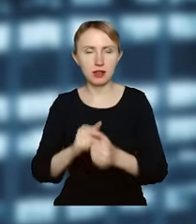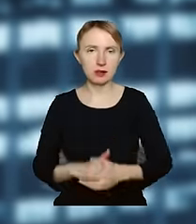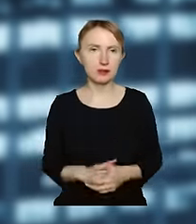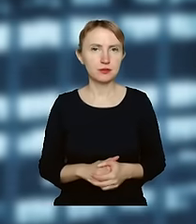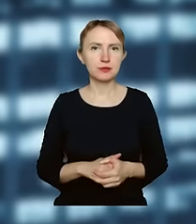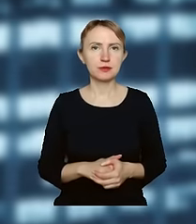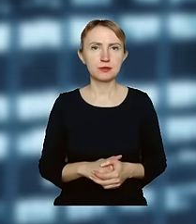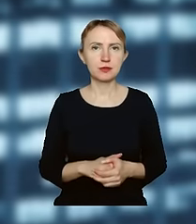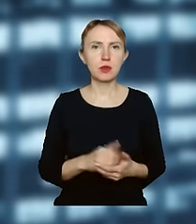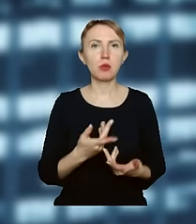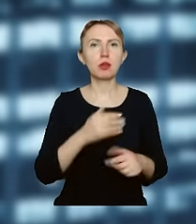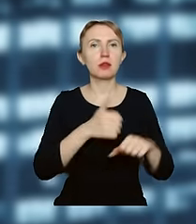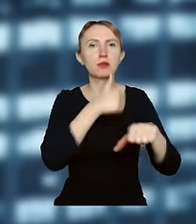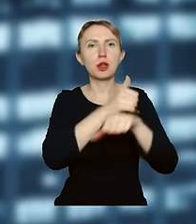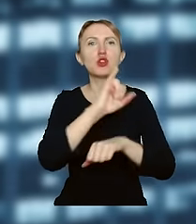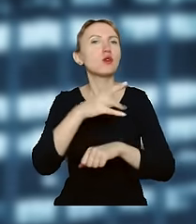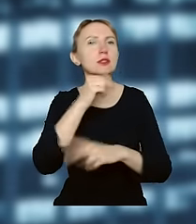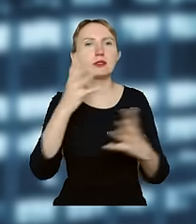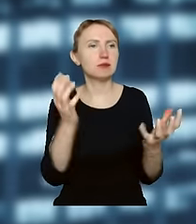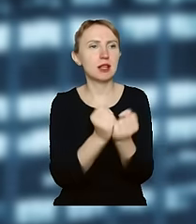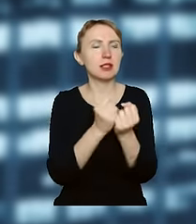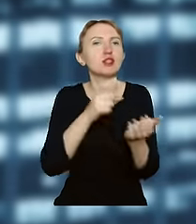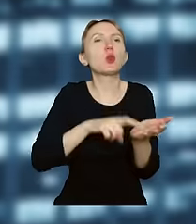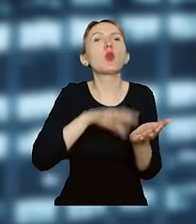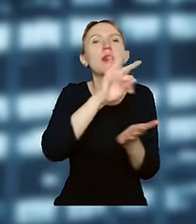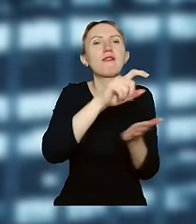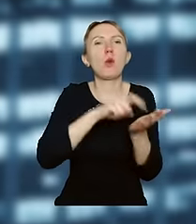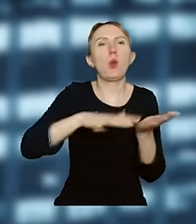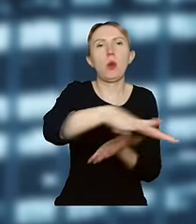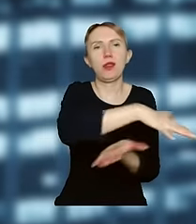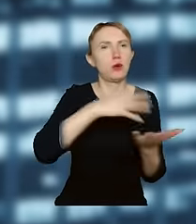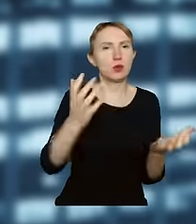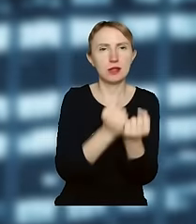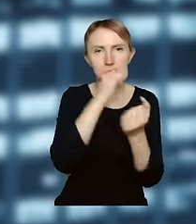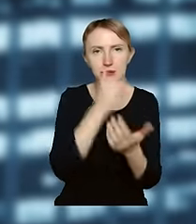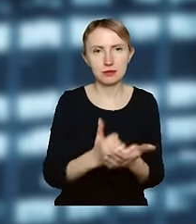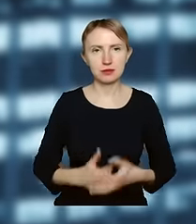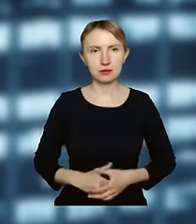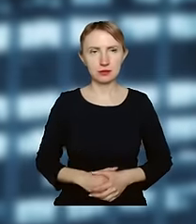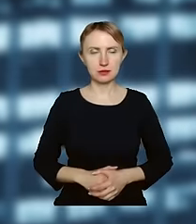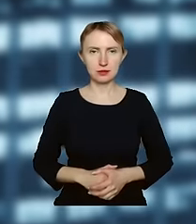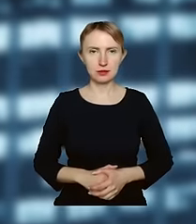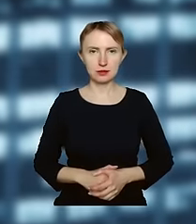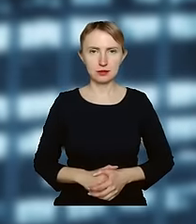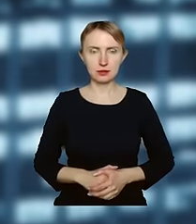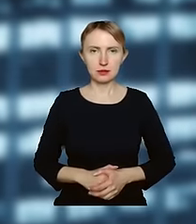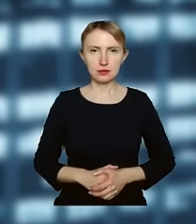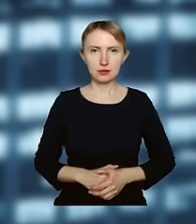kury w kurniku. Cyrk. No, nic dodać, nic nie ująć. Coś w tym jest